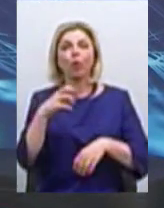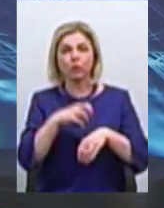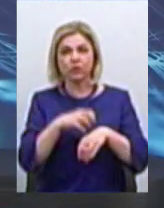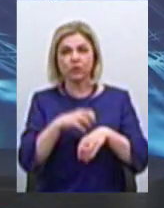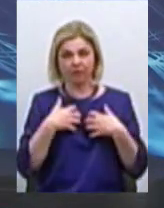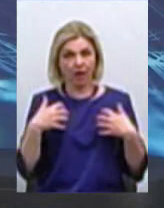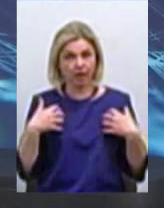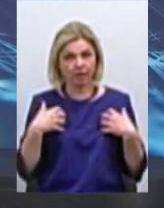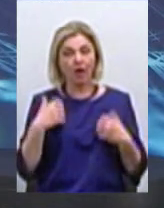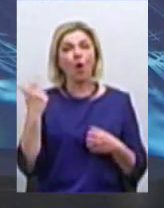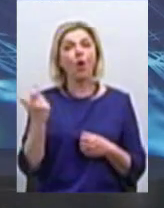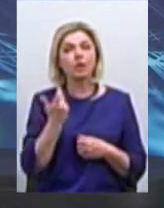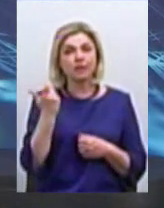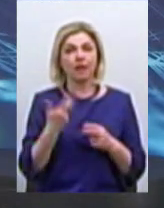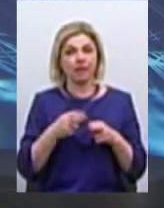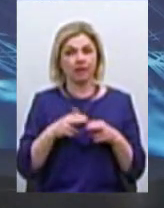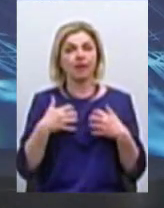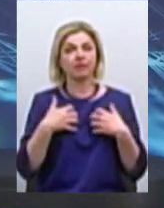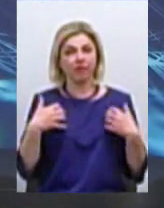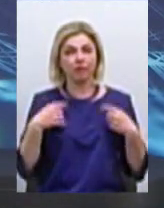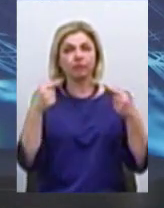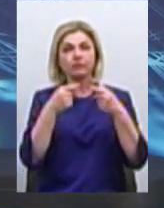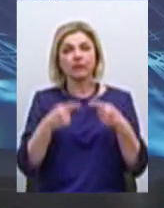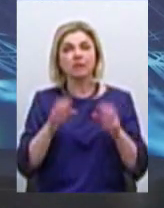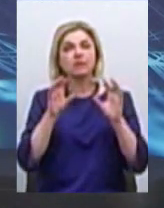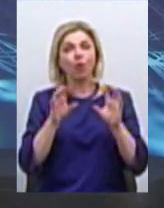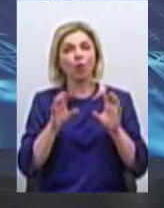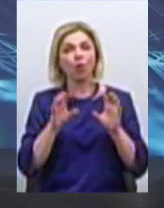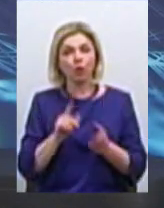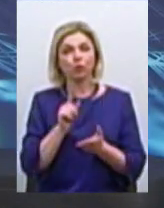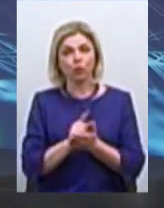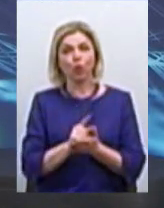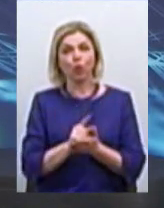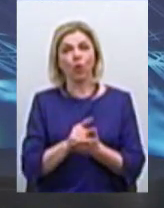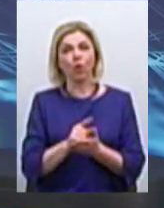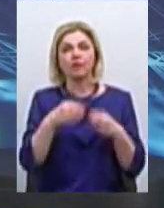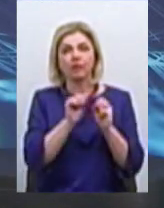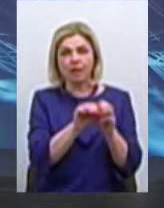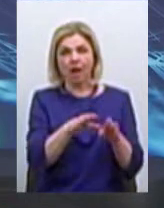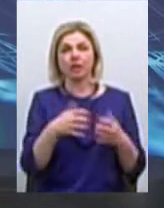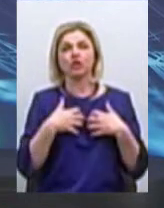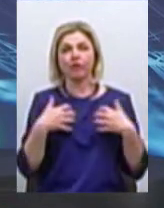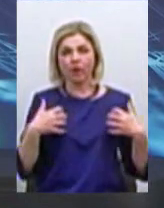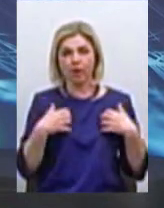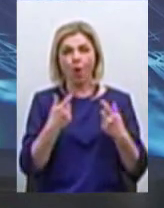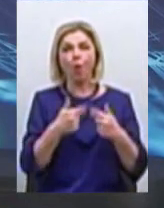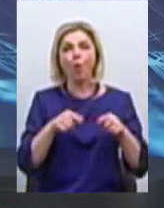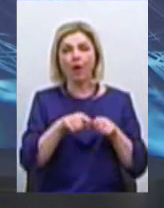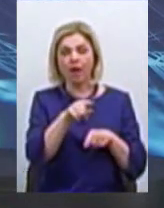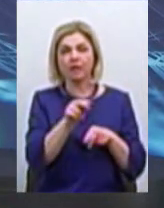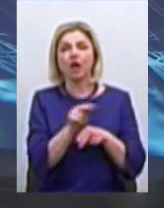тварина. Власник цієї тварини, відповідно до законодавства, повинен надати свою тварину до органів ветеринарної